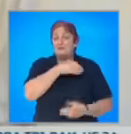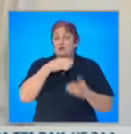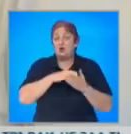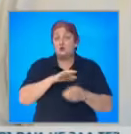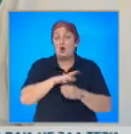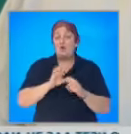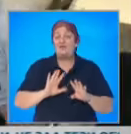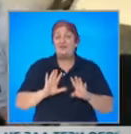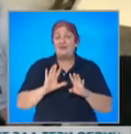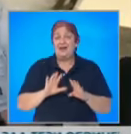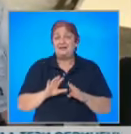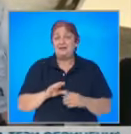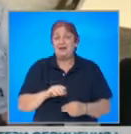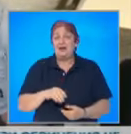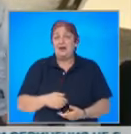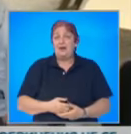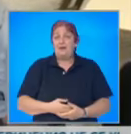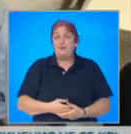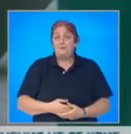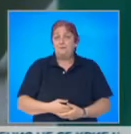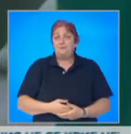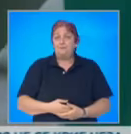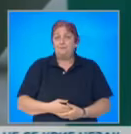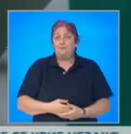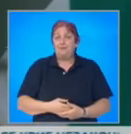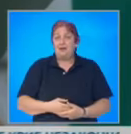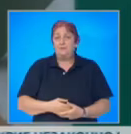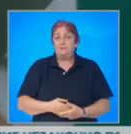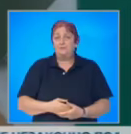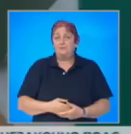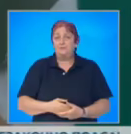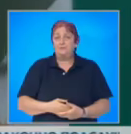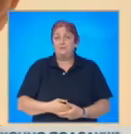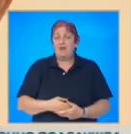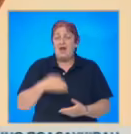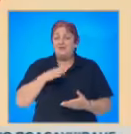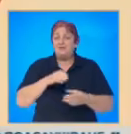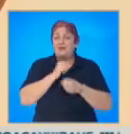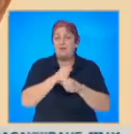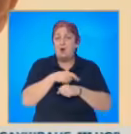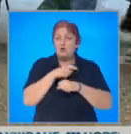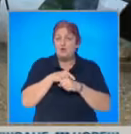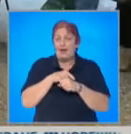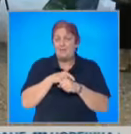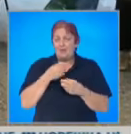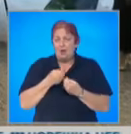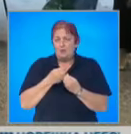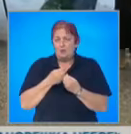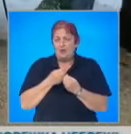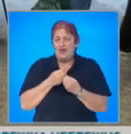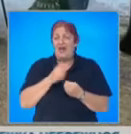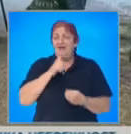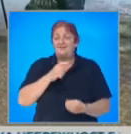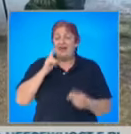срещу COVID-19. Минаваме, слагаме, заминаваме. Момента ми е в извънработно време, затова ми е по-удобно. Мотивите на